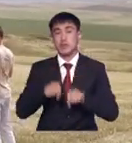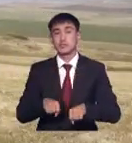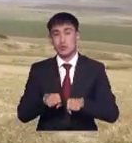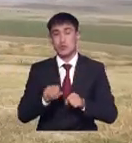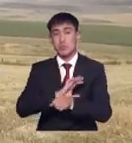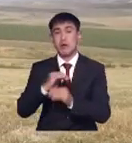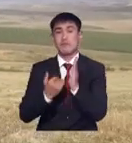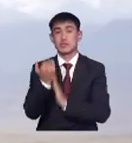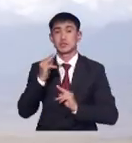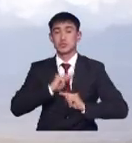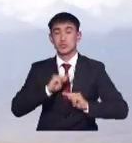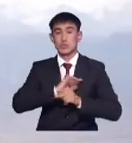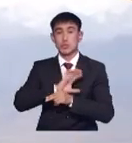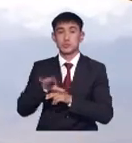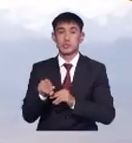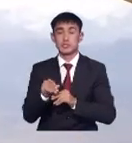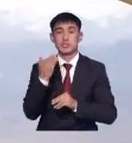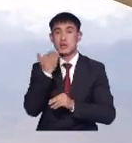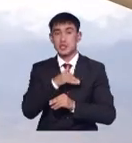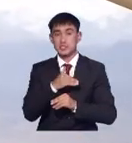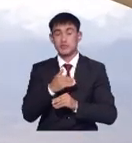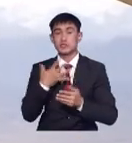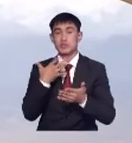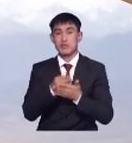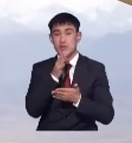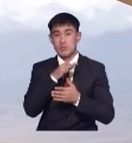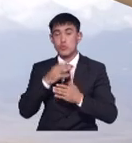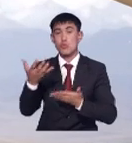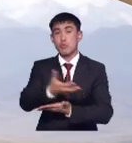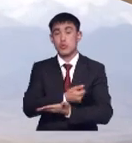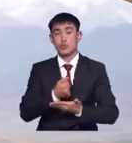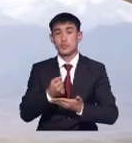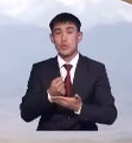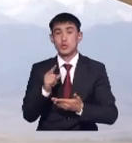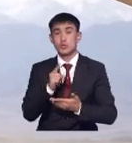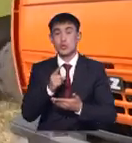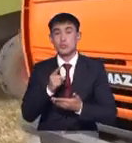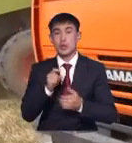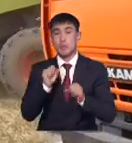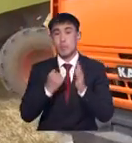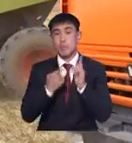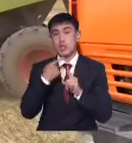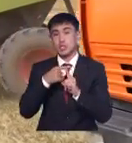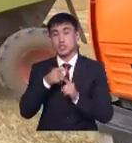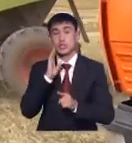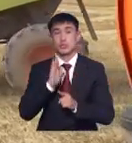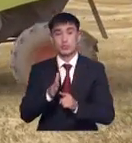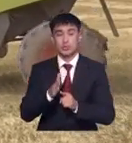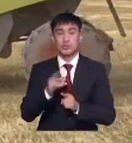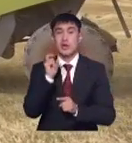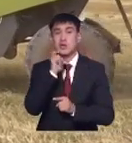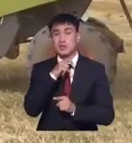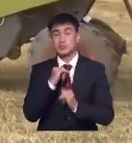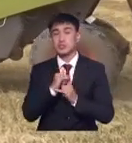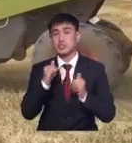повысить производительность труда, но и обеспечить качественную и своевременную уборку урожая, что в свою очередь положительно скажется на